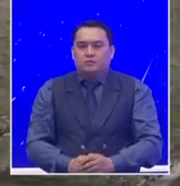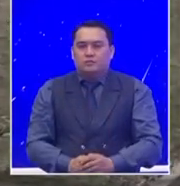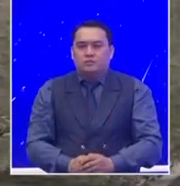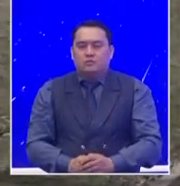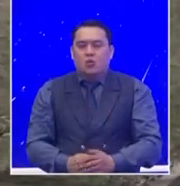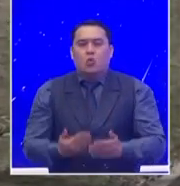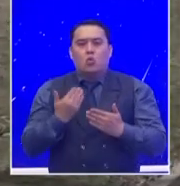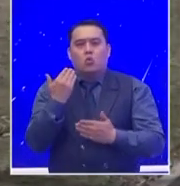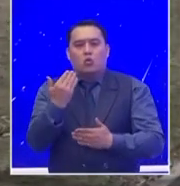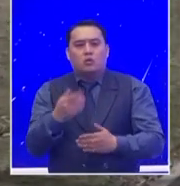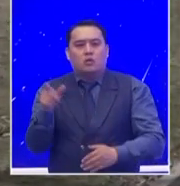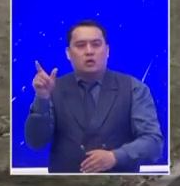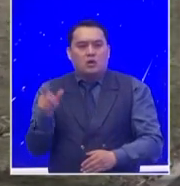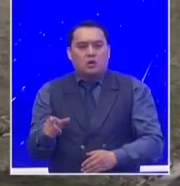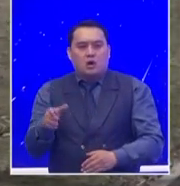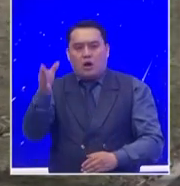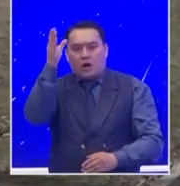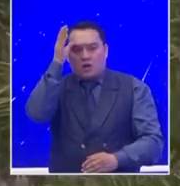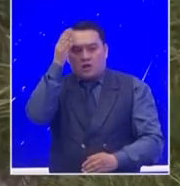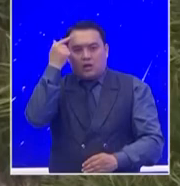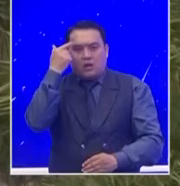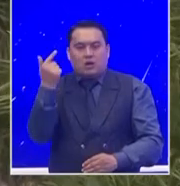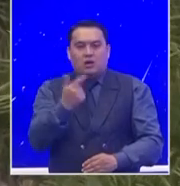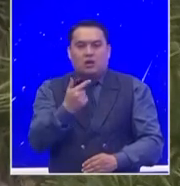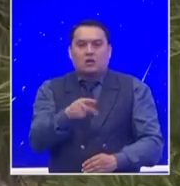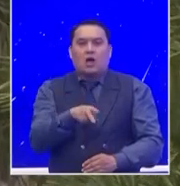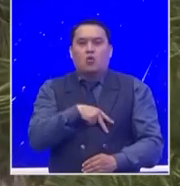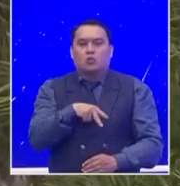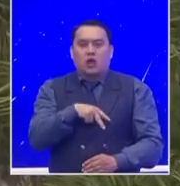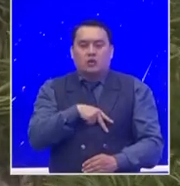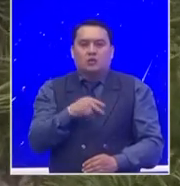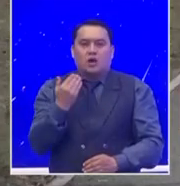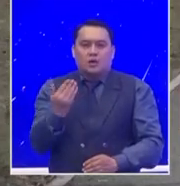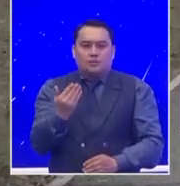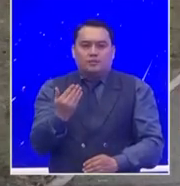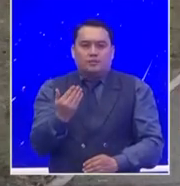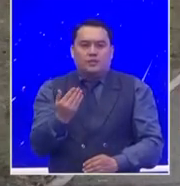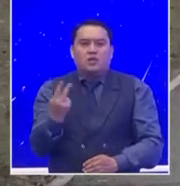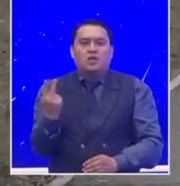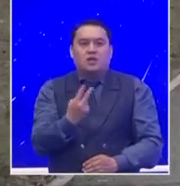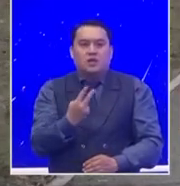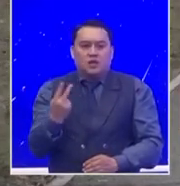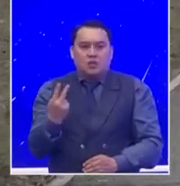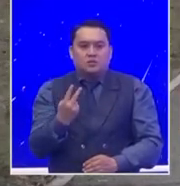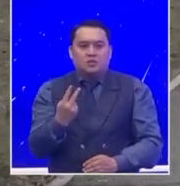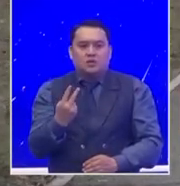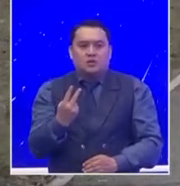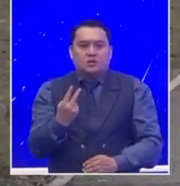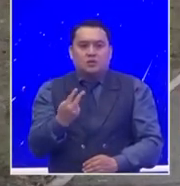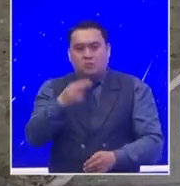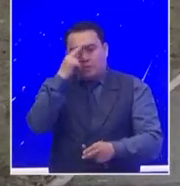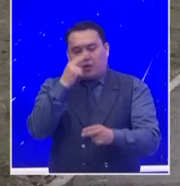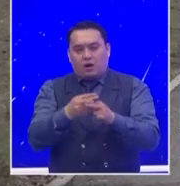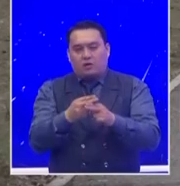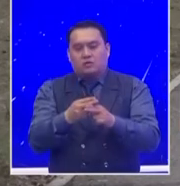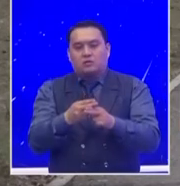100 жылда бір туатын математик, академик, мемлекет сыйлығының лауреаты. Екеміз де сумағылыс біз, екем сен менің